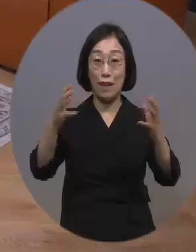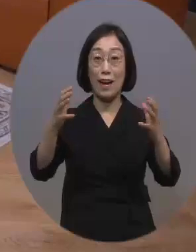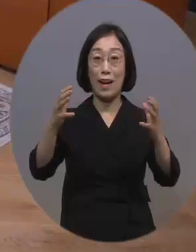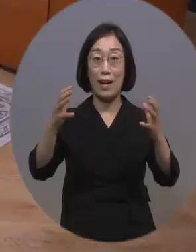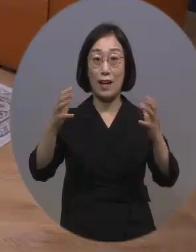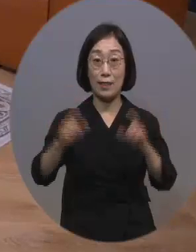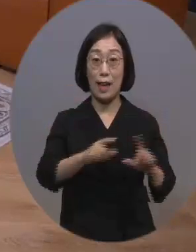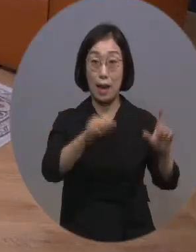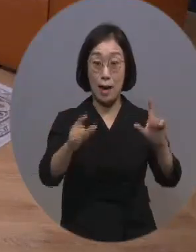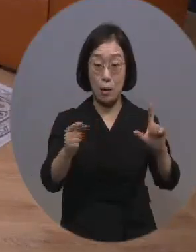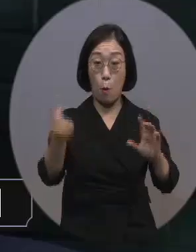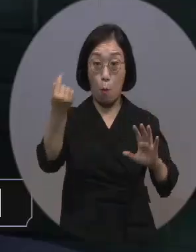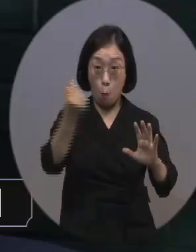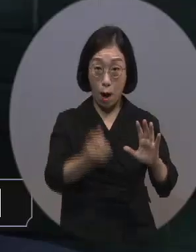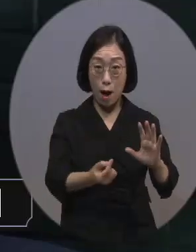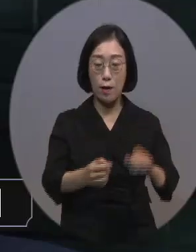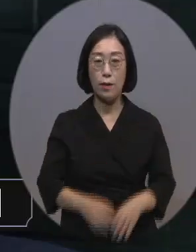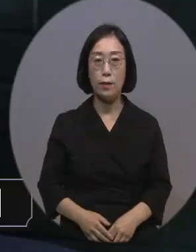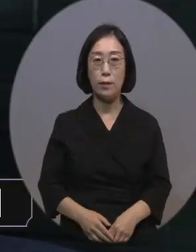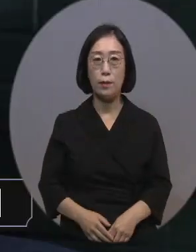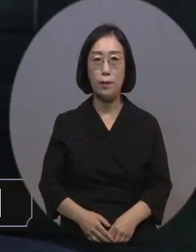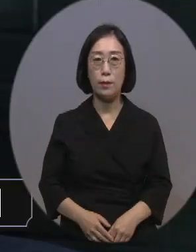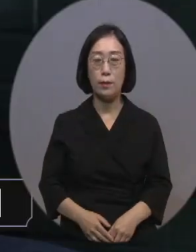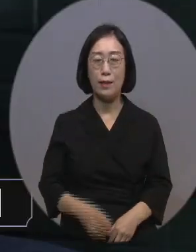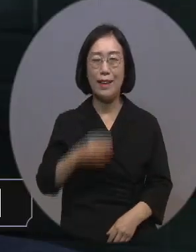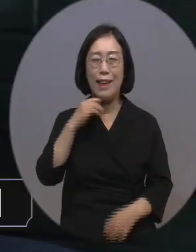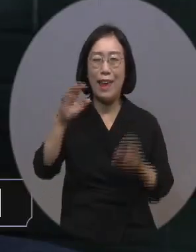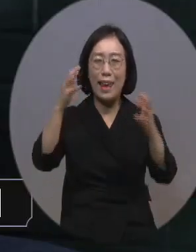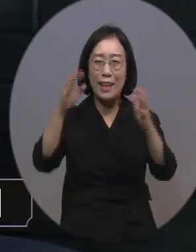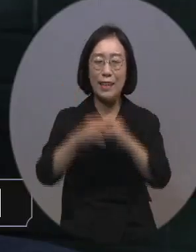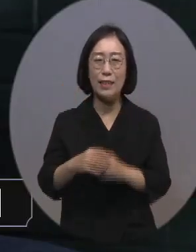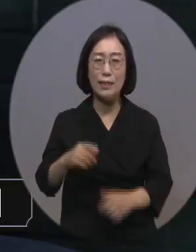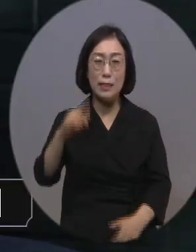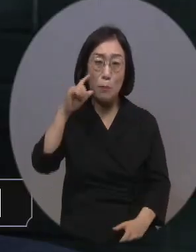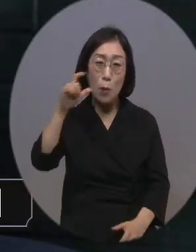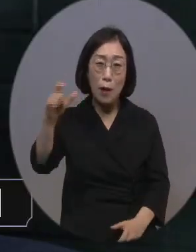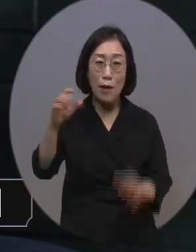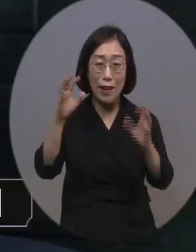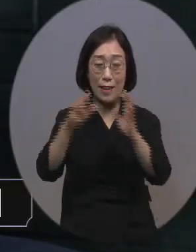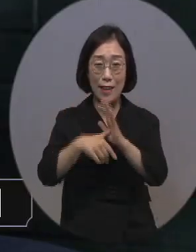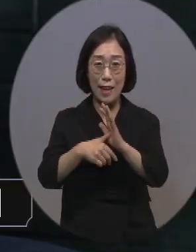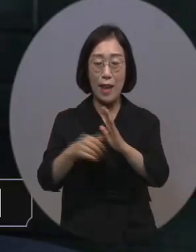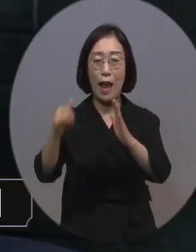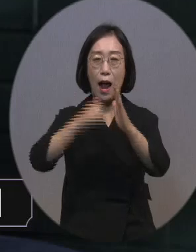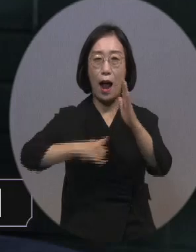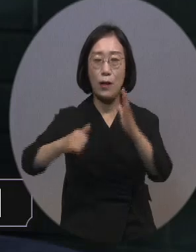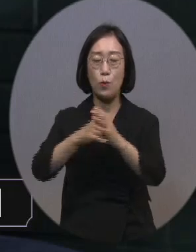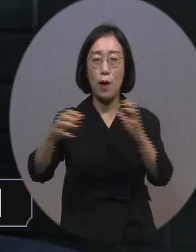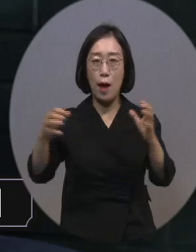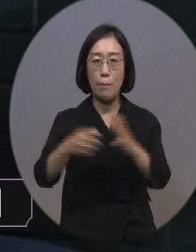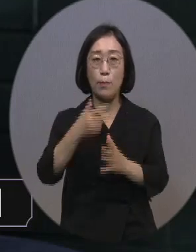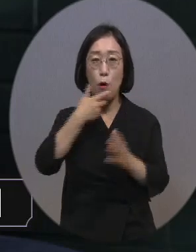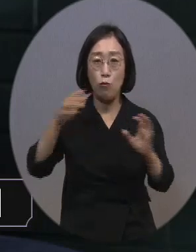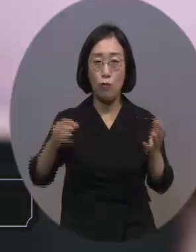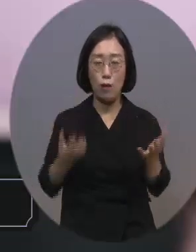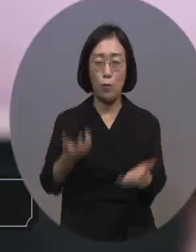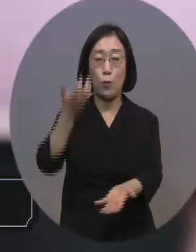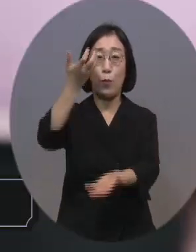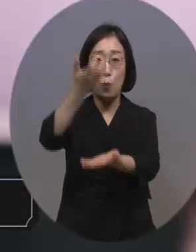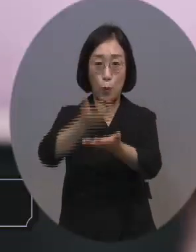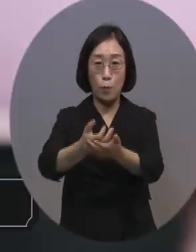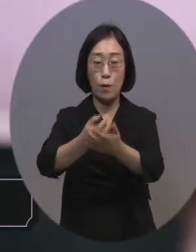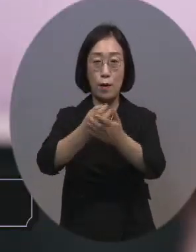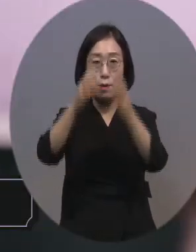영국에서 오셨다고요? 네네. 15개월 때 부모님이랑 저희 가족 다 같이 영국으로 이민 가서